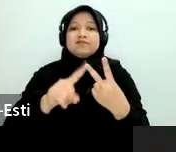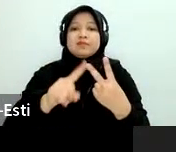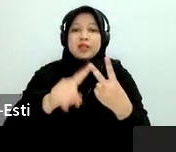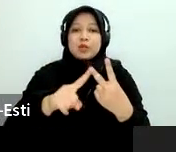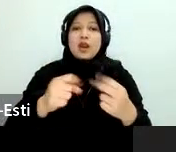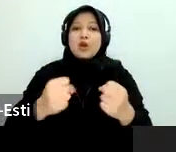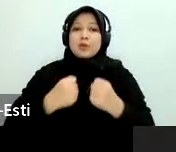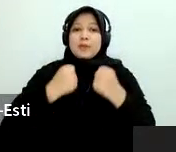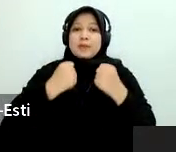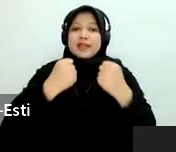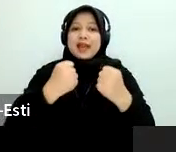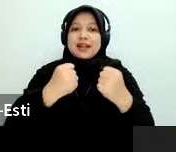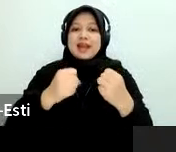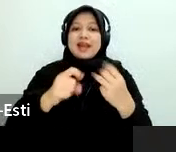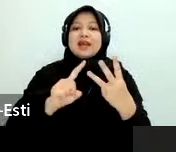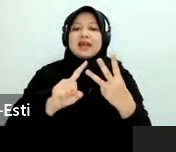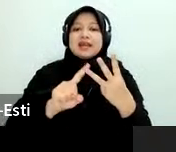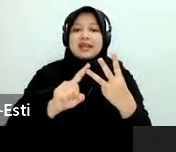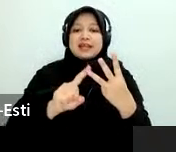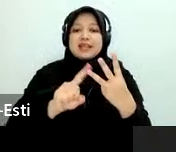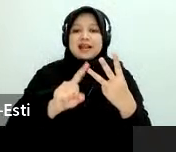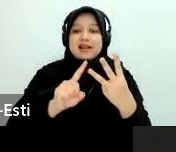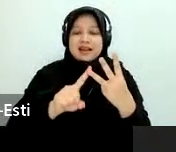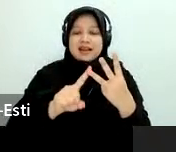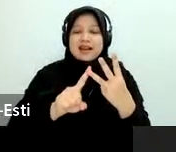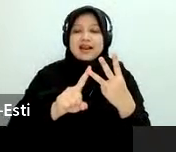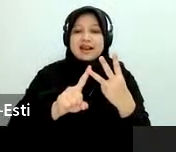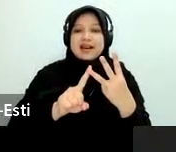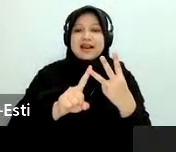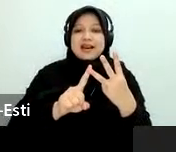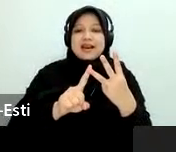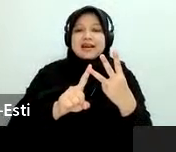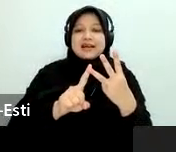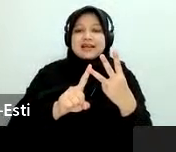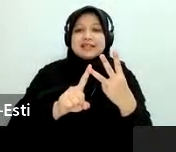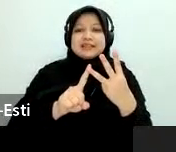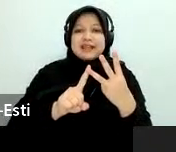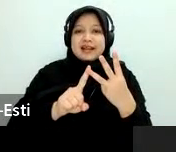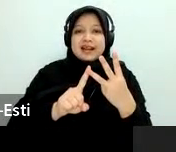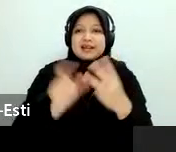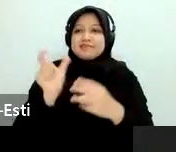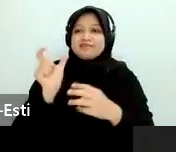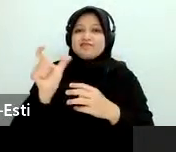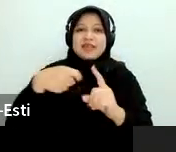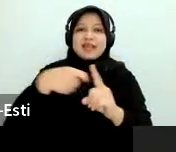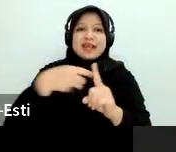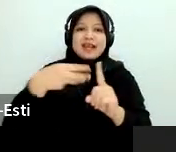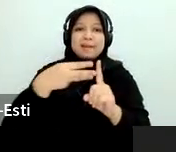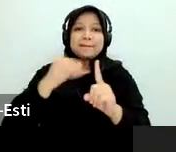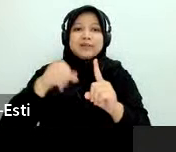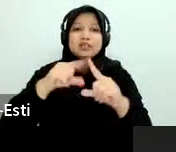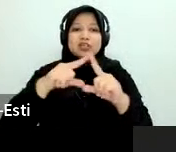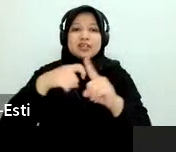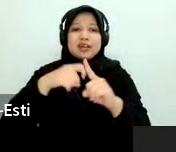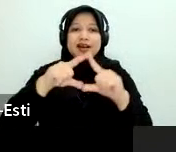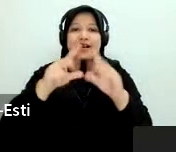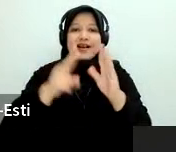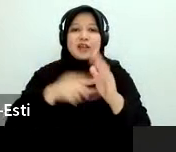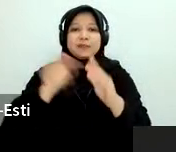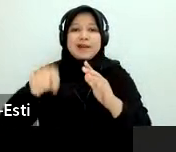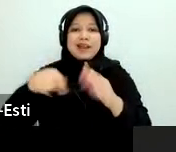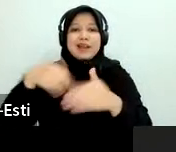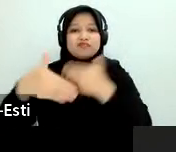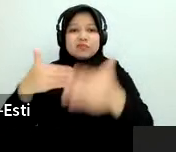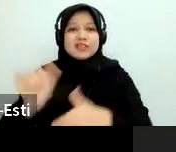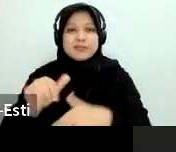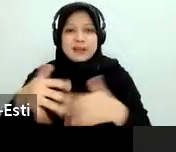dan institusionalisasi dari kata kebijakan adalam ruang yang diskursif sejak kuliah S2 hingga S3 karena